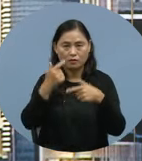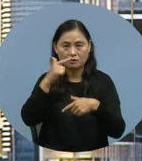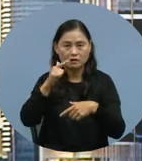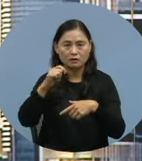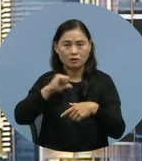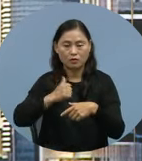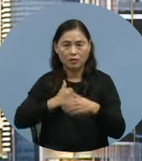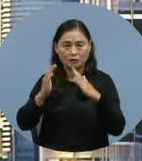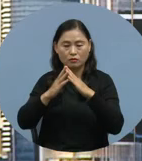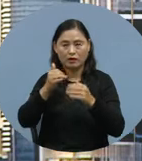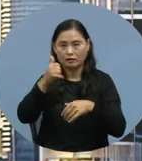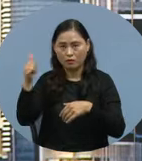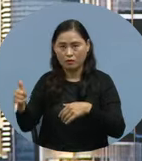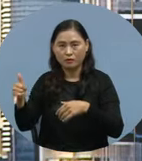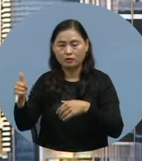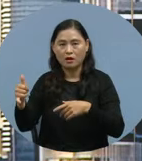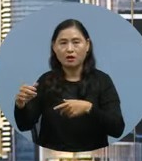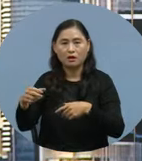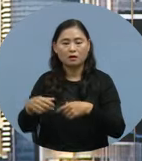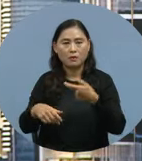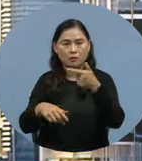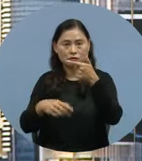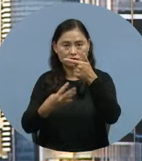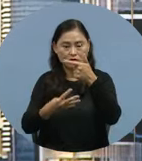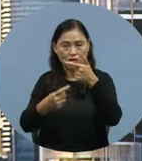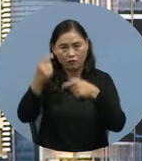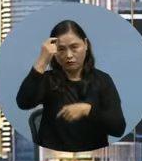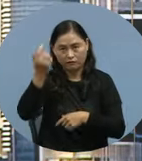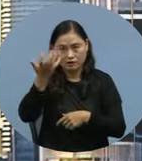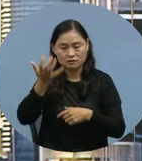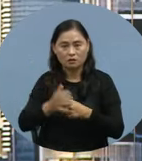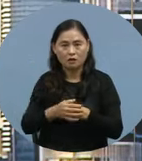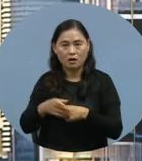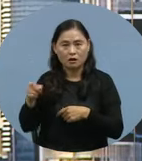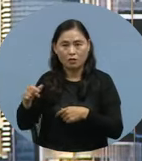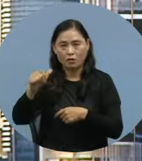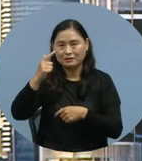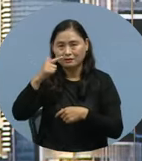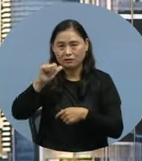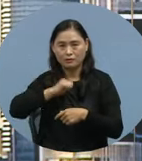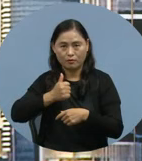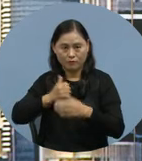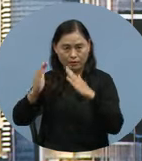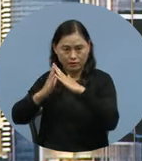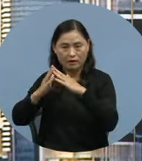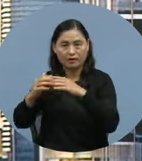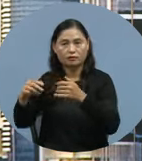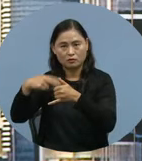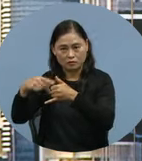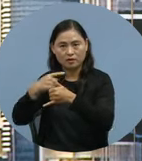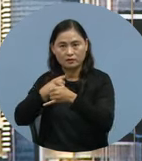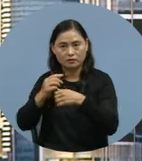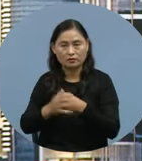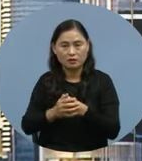主屋企啦，咁跟住佢8月4日就開始發燒，新個僱主一家人都要需要接受檢疫啦，咁另外